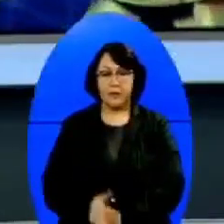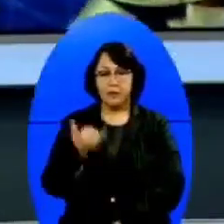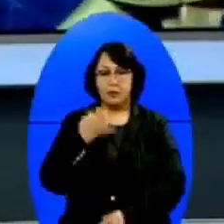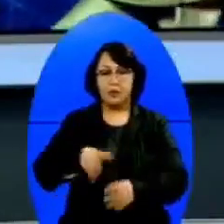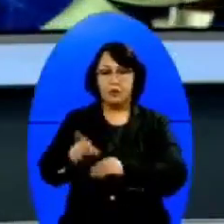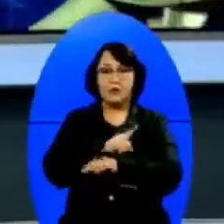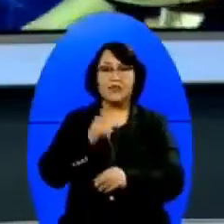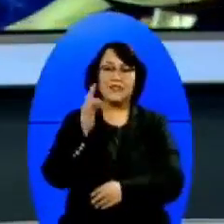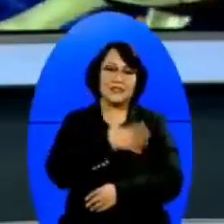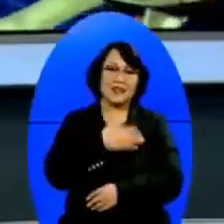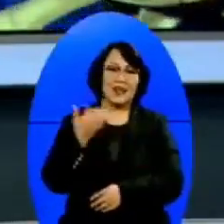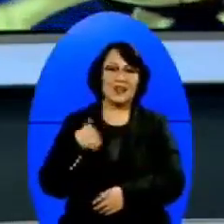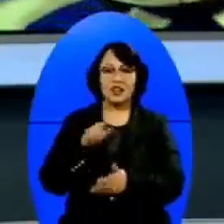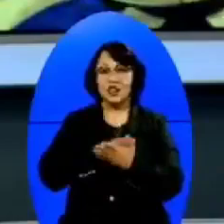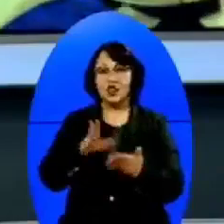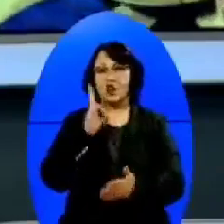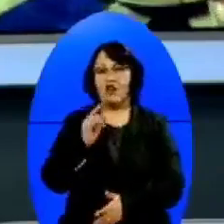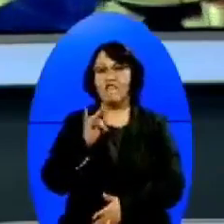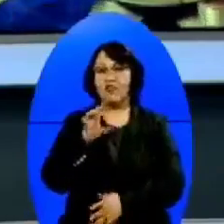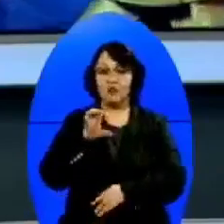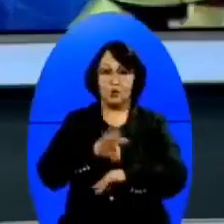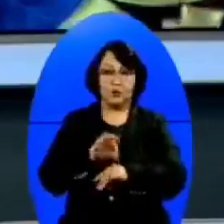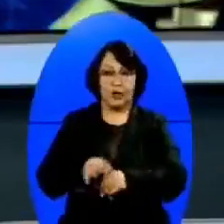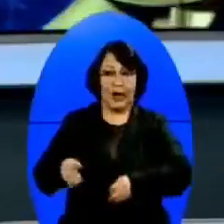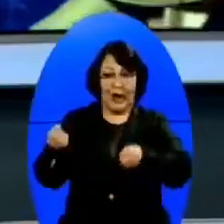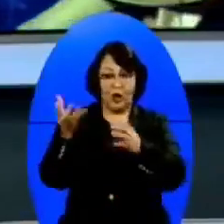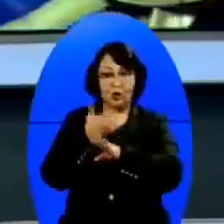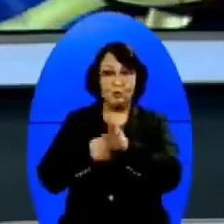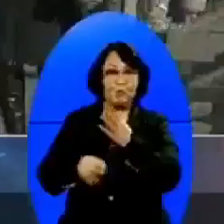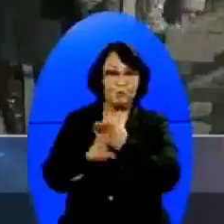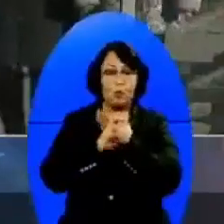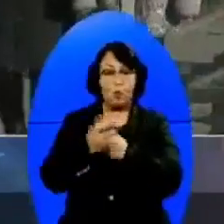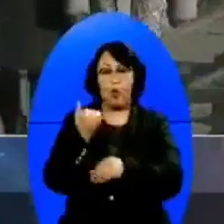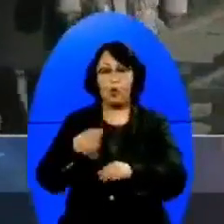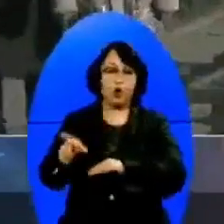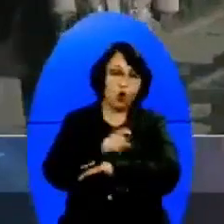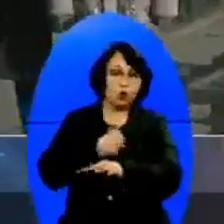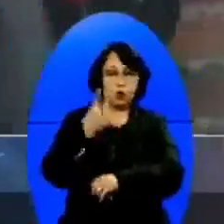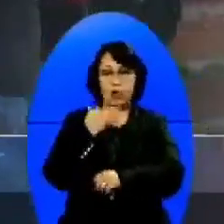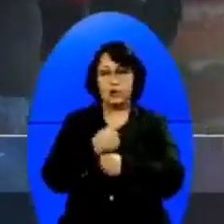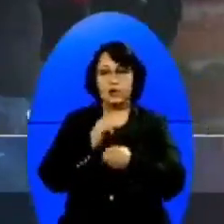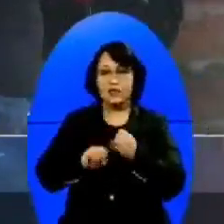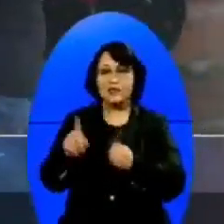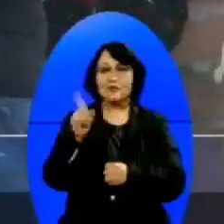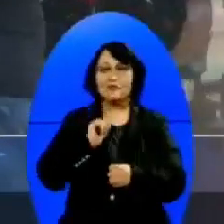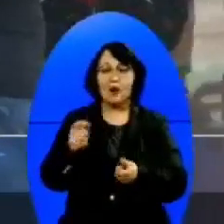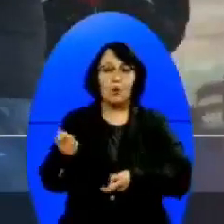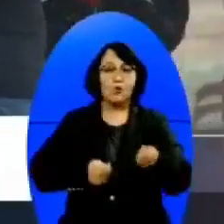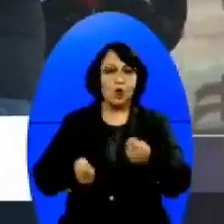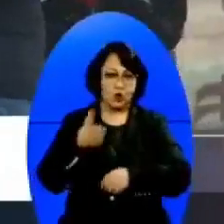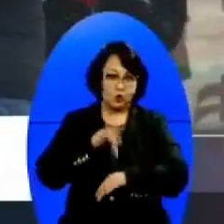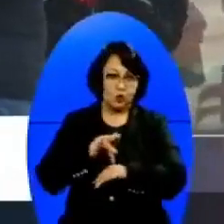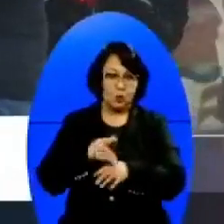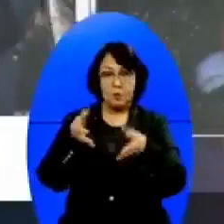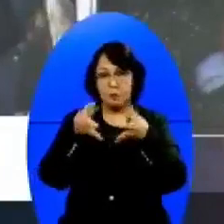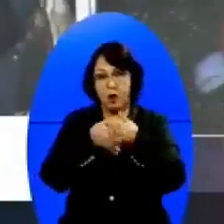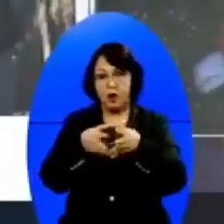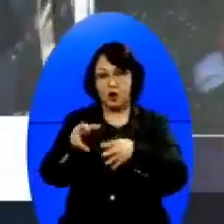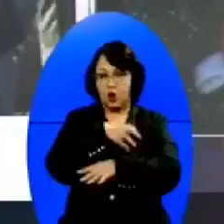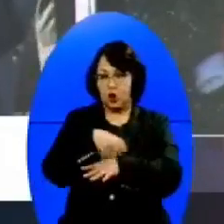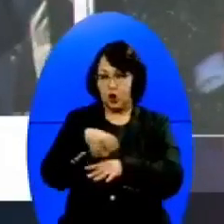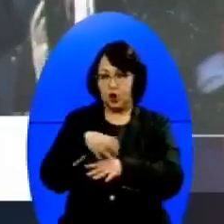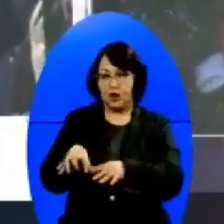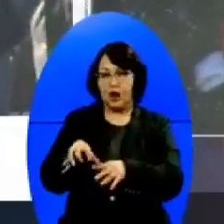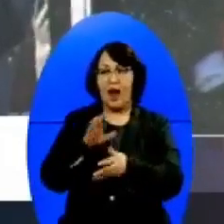Нийслэлийн засаг дарга шинэ коронавирусын халдвараас өрсөн сэргийлэх зорилгоор нийслэлийн хэмжээнд үйл ажиллагаа явуулж байгаа зах, худалдааны төв, орон сууц, гэр